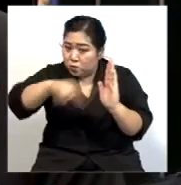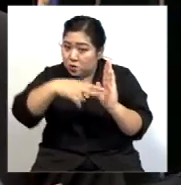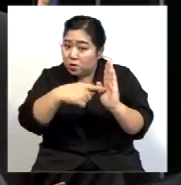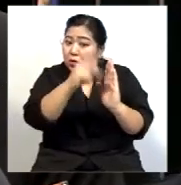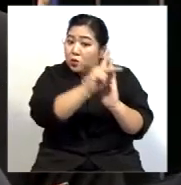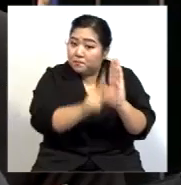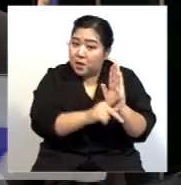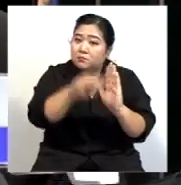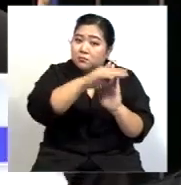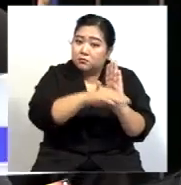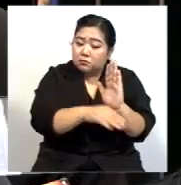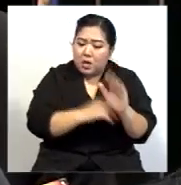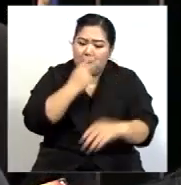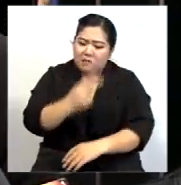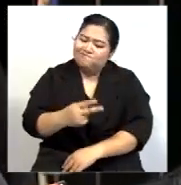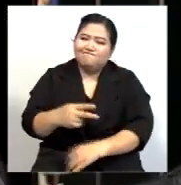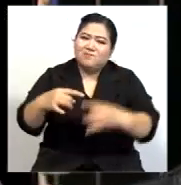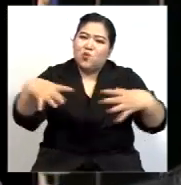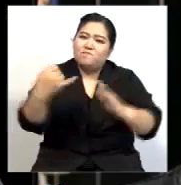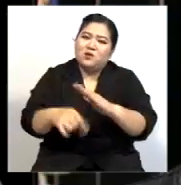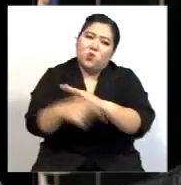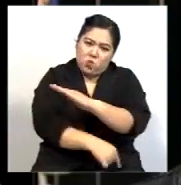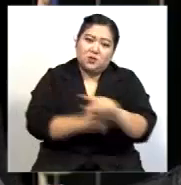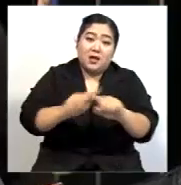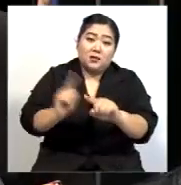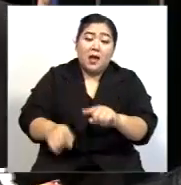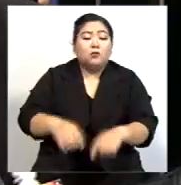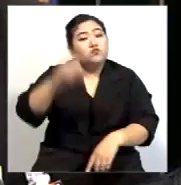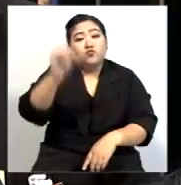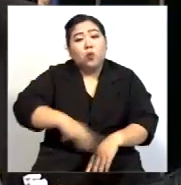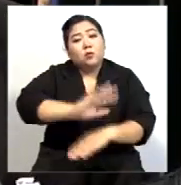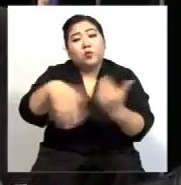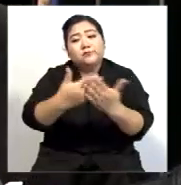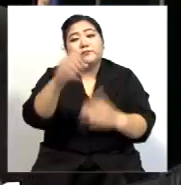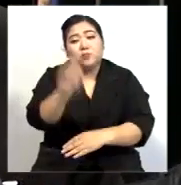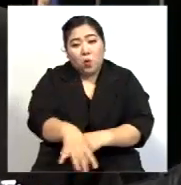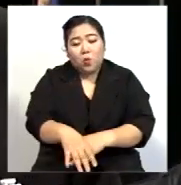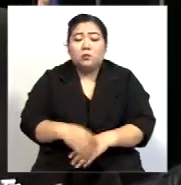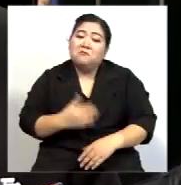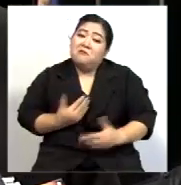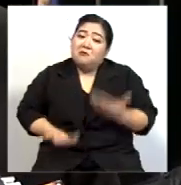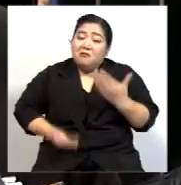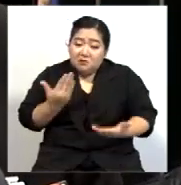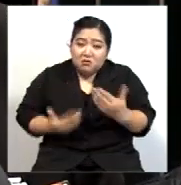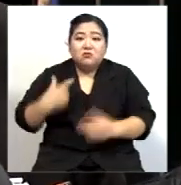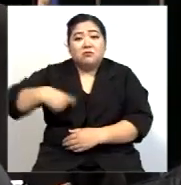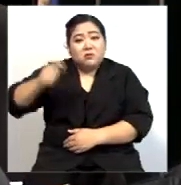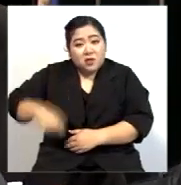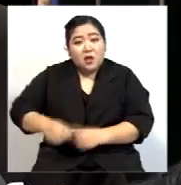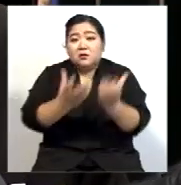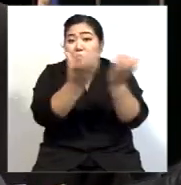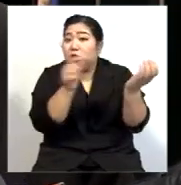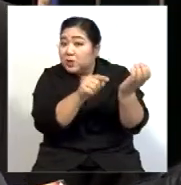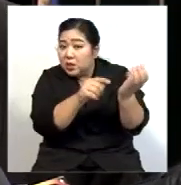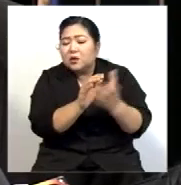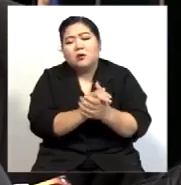มีกระบวนการออกที่ไม่ชอบก็ตกไปนะหรือสารรัฐธรรมนูญอาจจะออกในแง่ที่ว่า